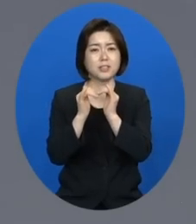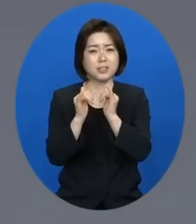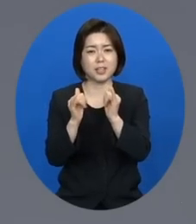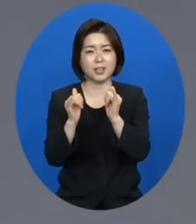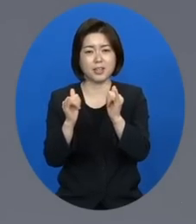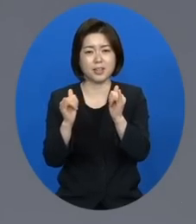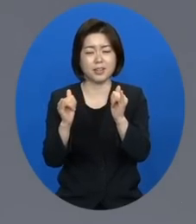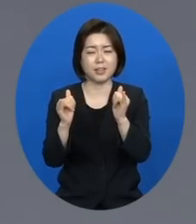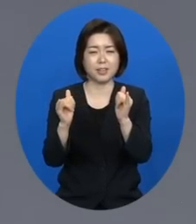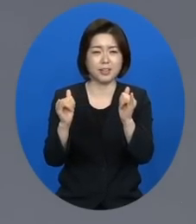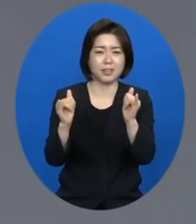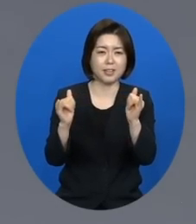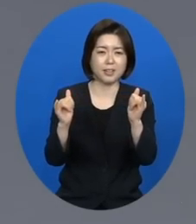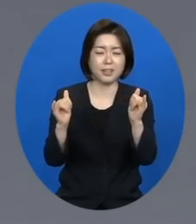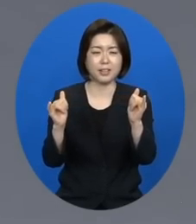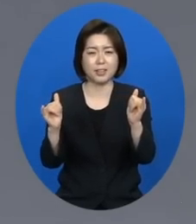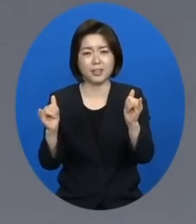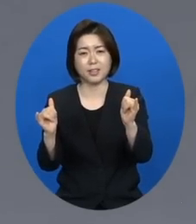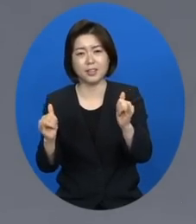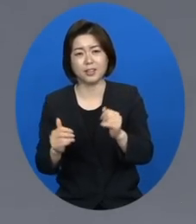순종하는 자